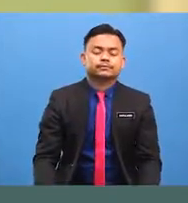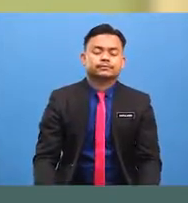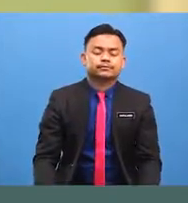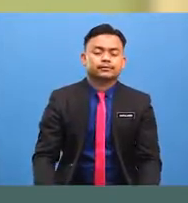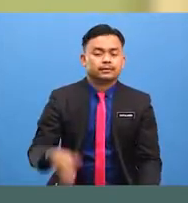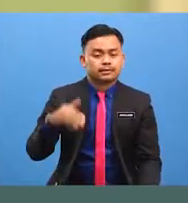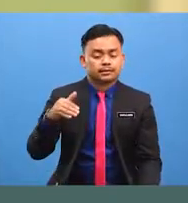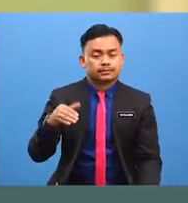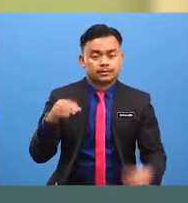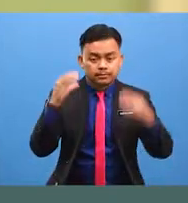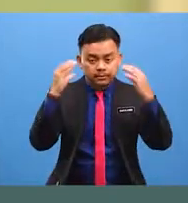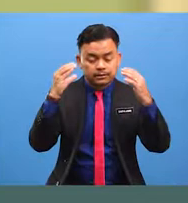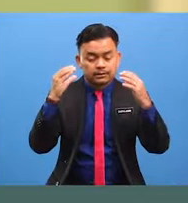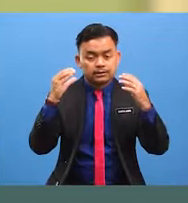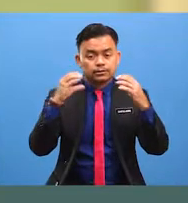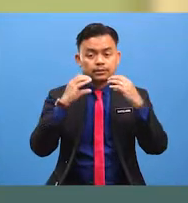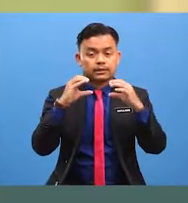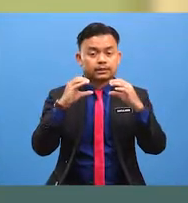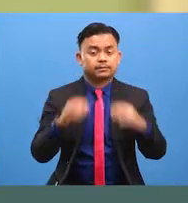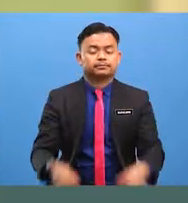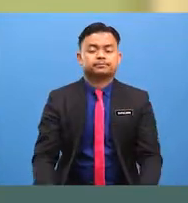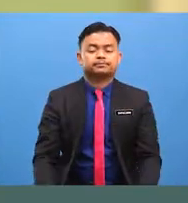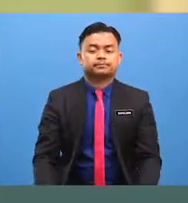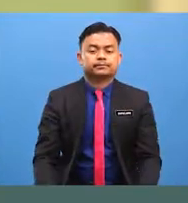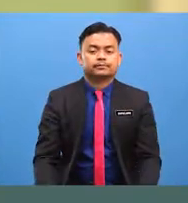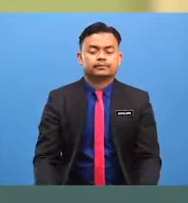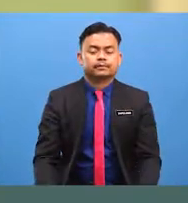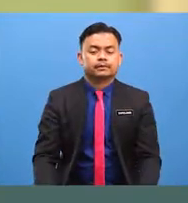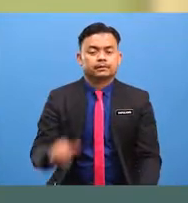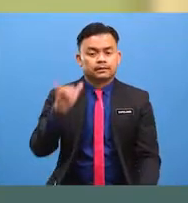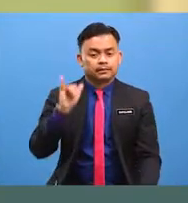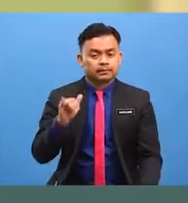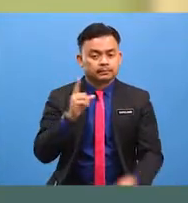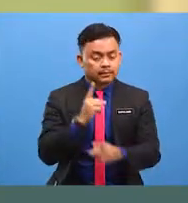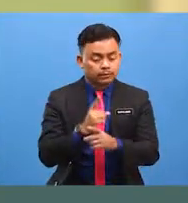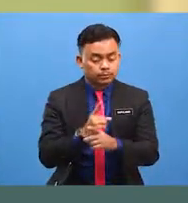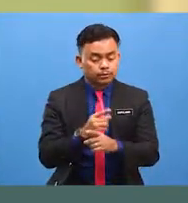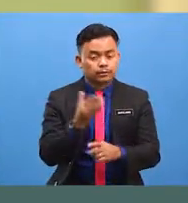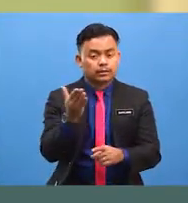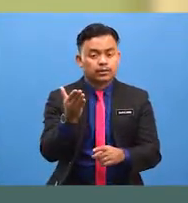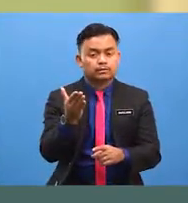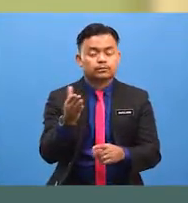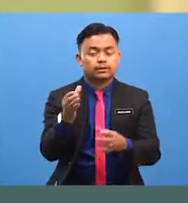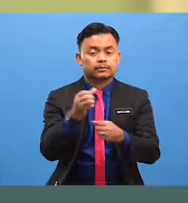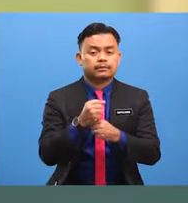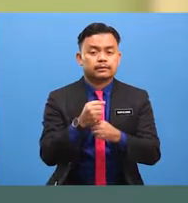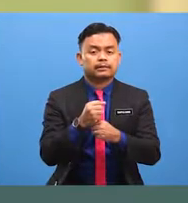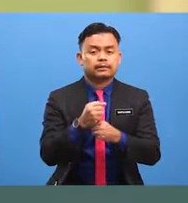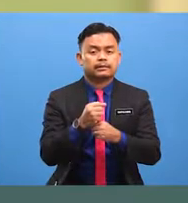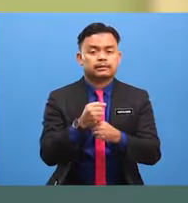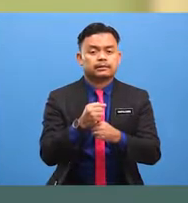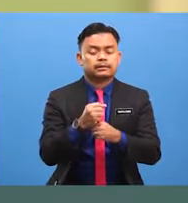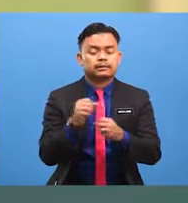Sebelum cikgu menyatakan bilangan pergerakan dada yang sepatutnya kamu perolehi sebagai murid yang